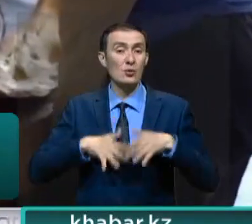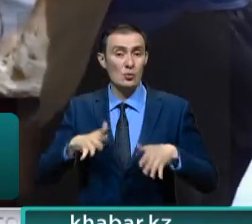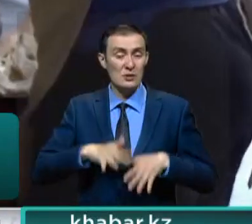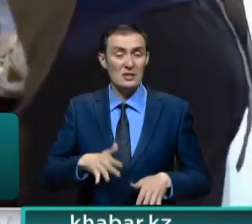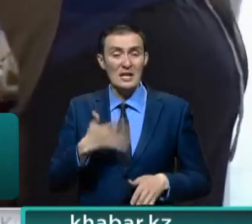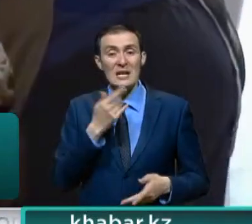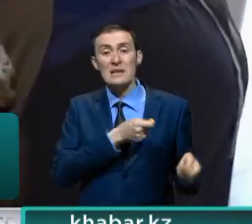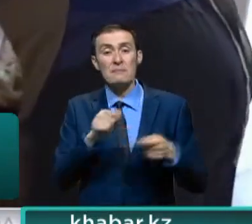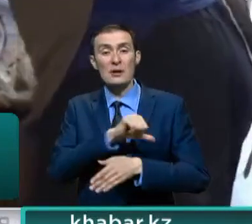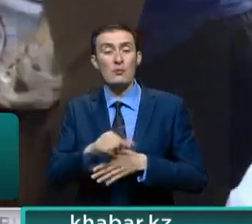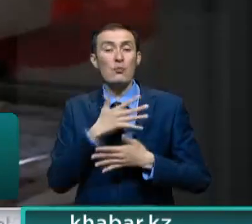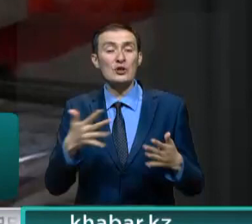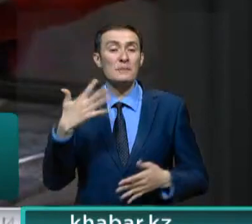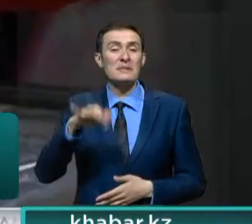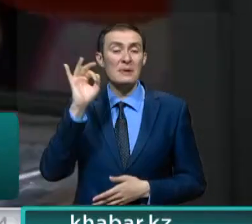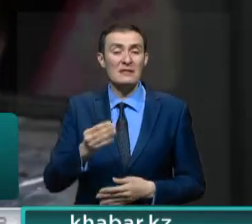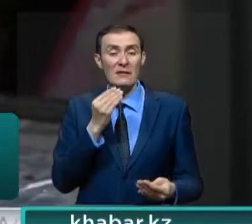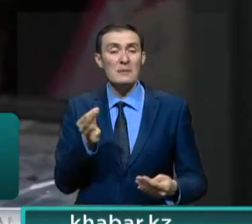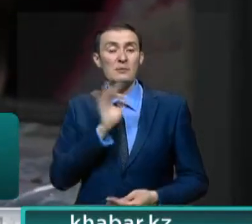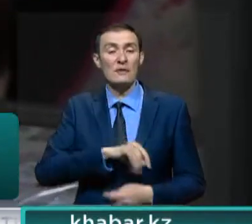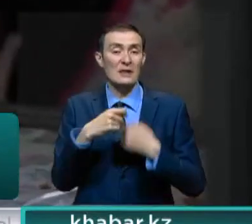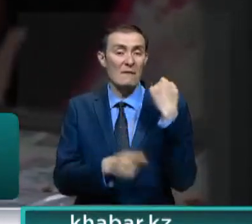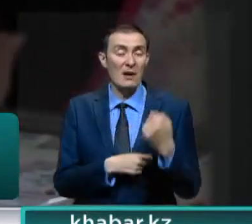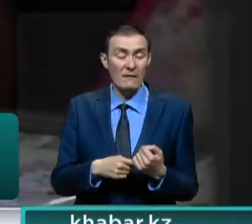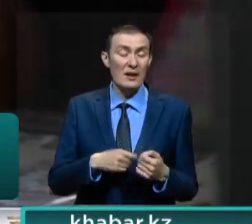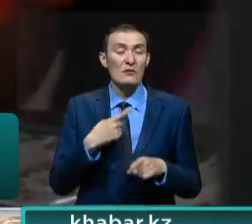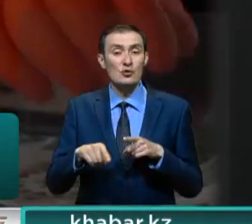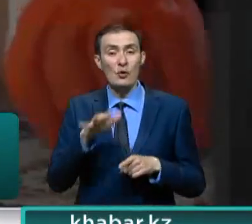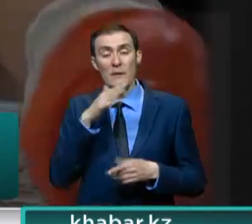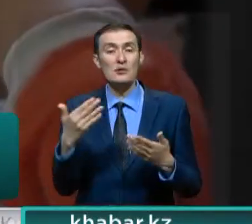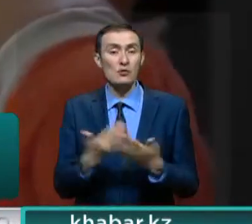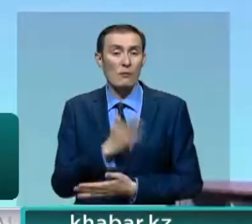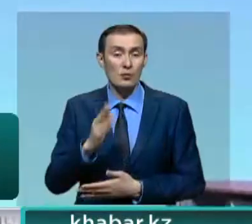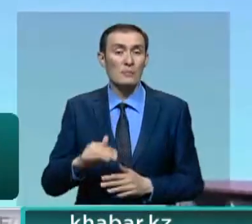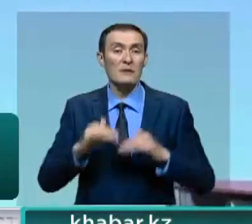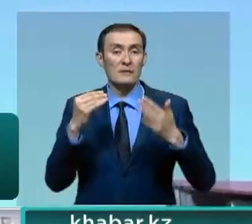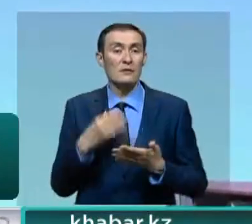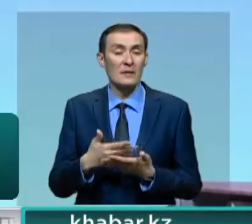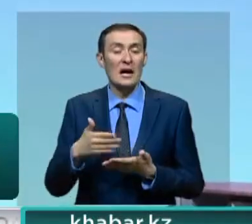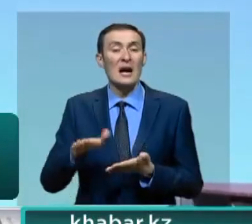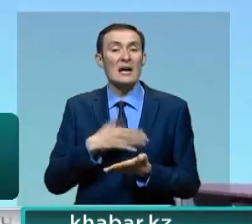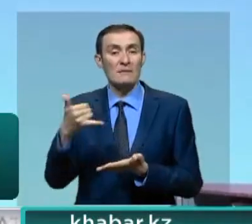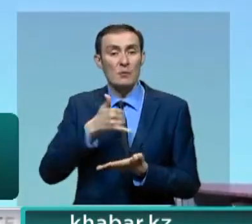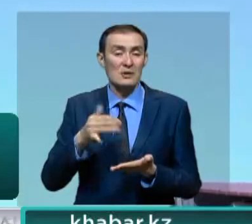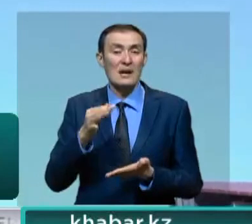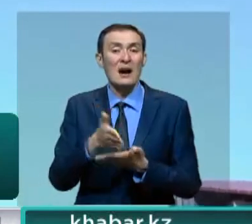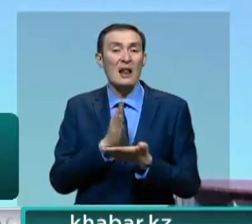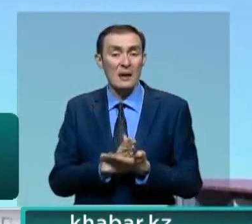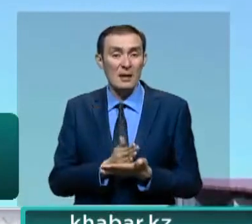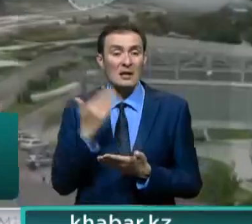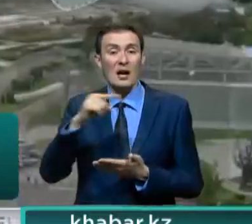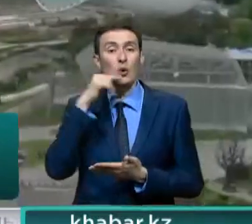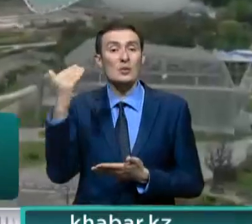Страна импортирует больше половины потребляемых товаров. В ближайшее время снова ожидается рост цен на растительное масло и хлеб, так